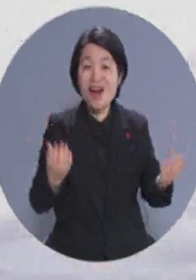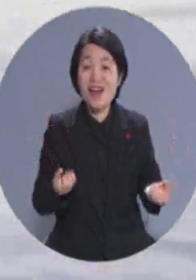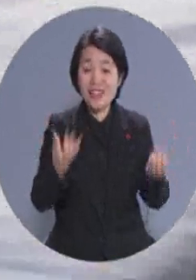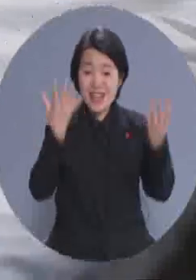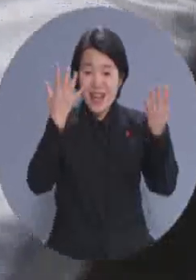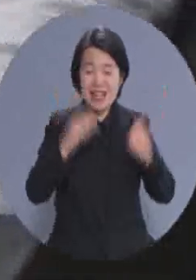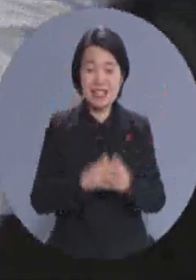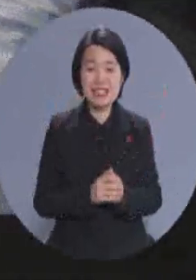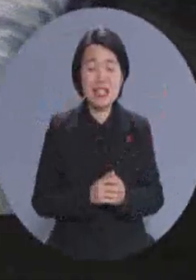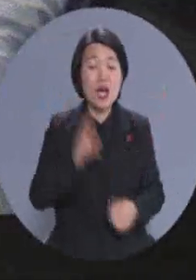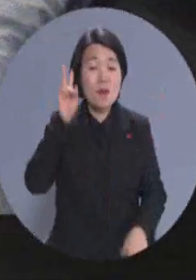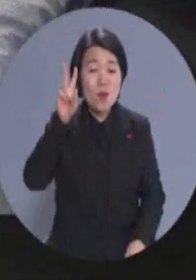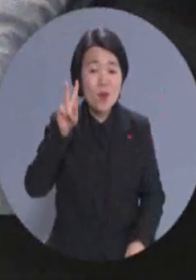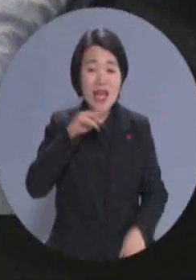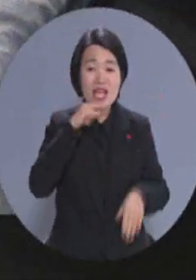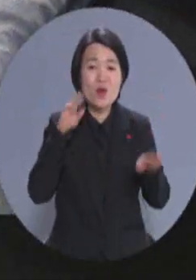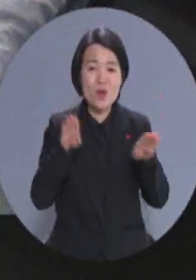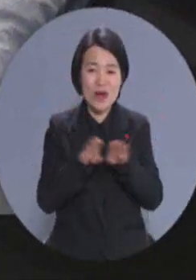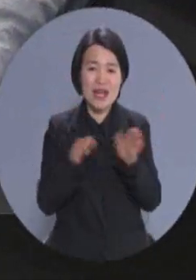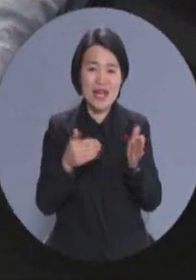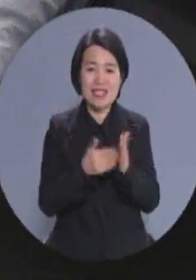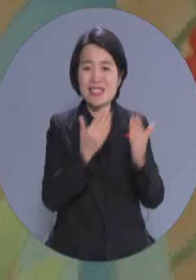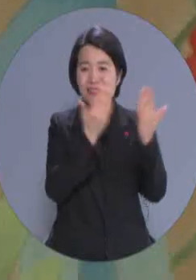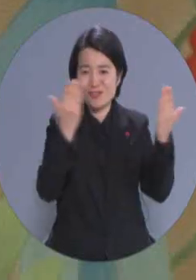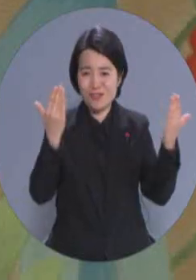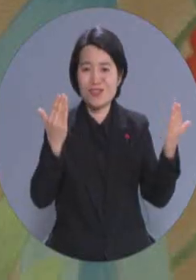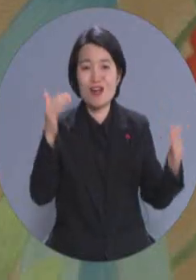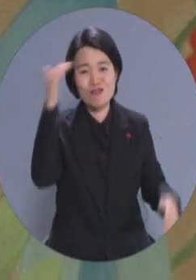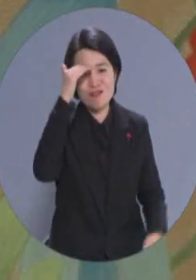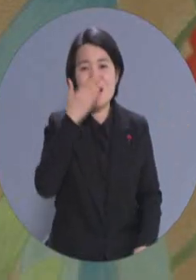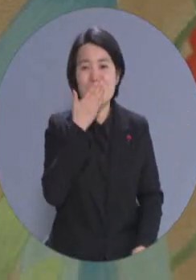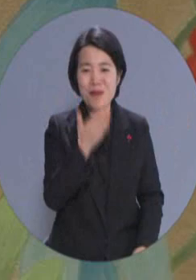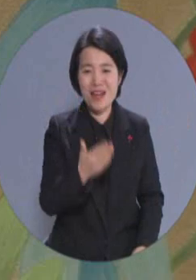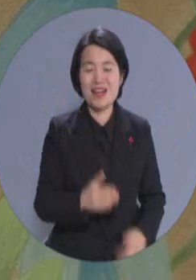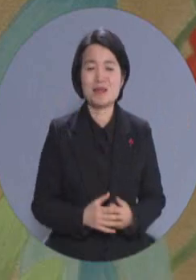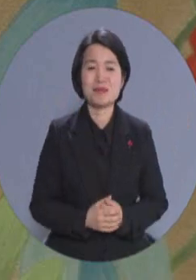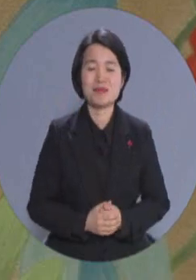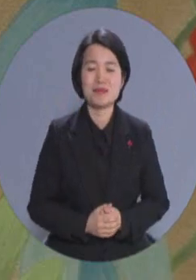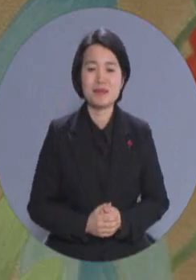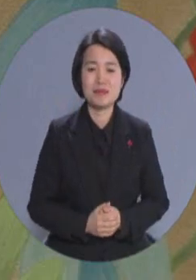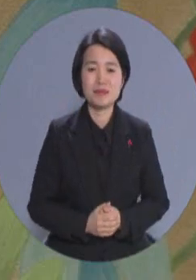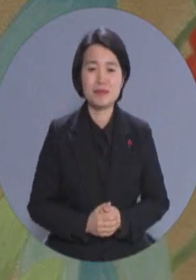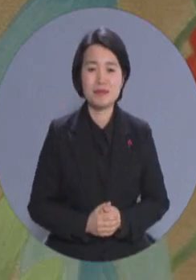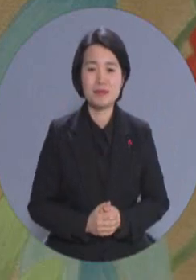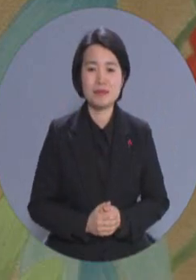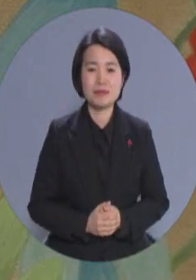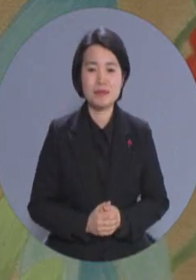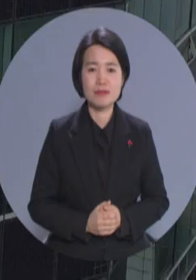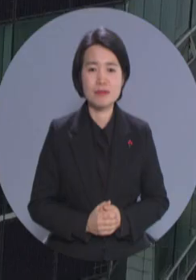아트페어는 모해 일요일까지 계속됩니다 MBC 뉴스 조성입니다